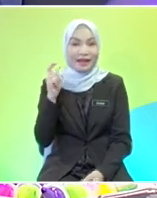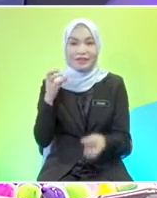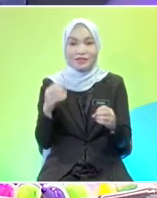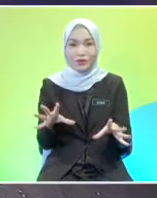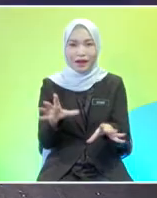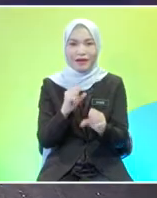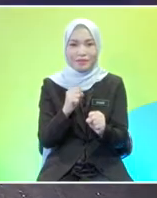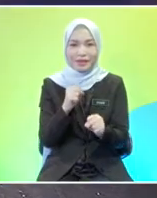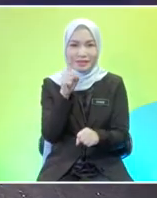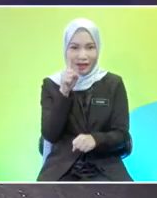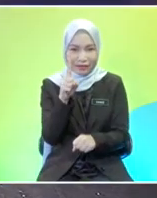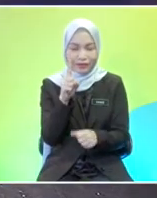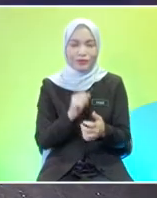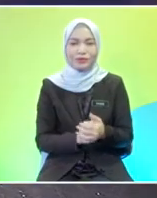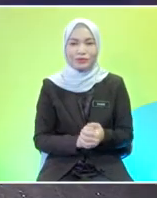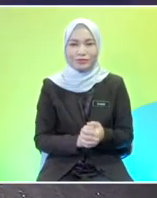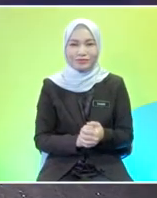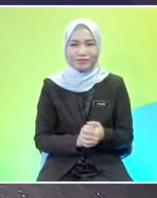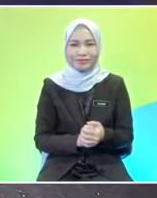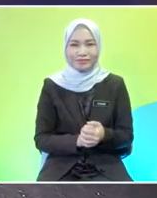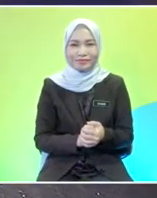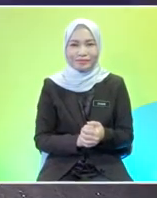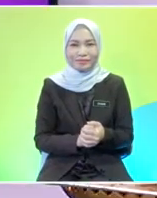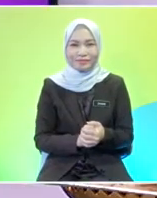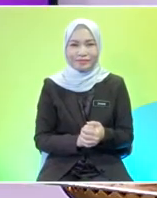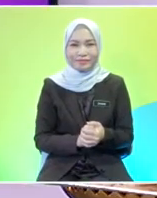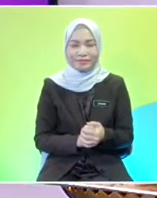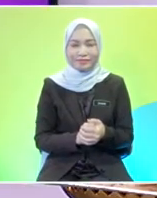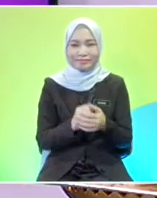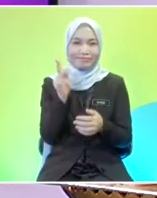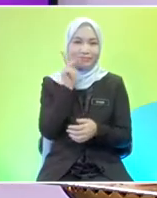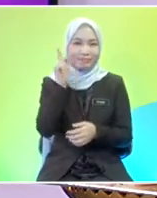lagi oke kali ini Kak Safika dapat bulu-bulu